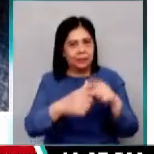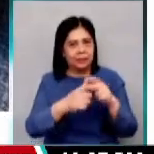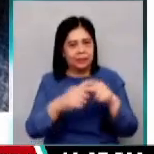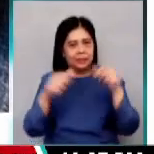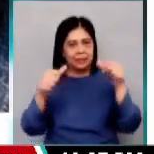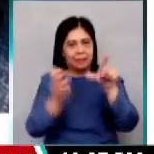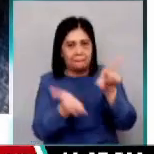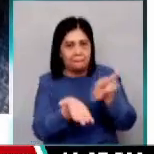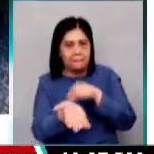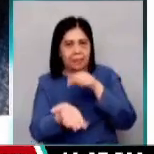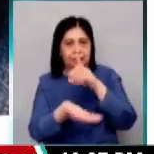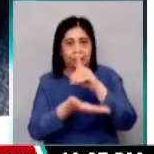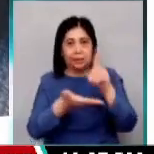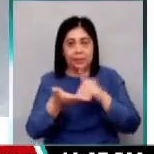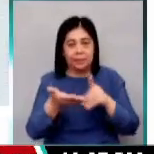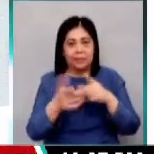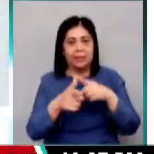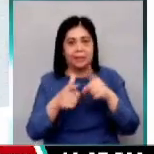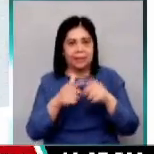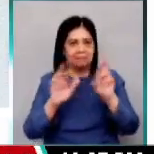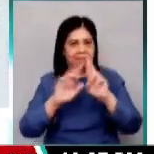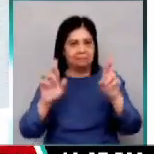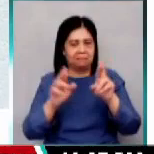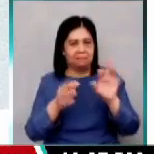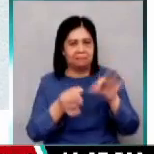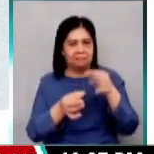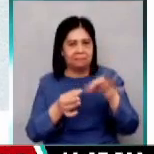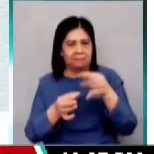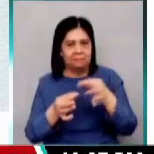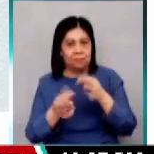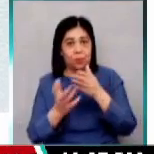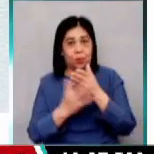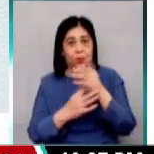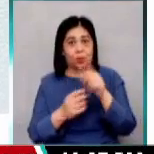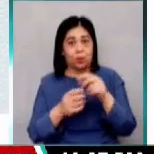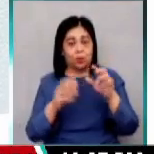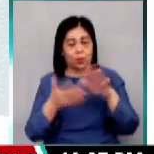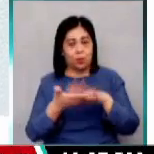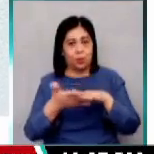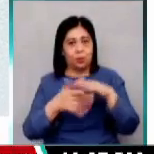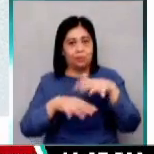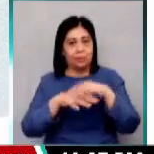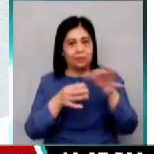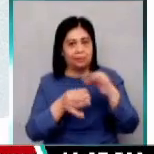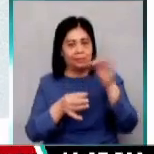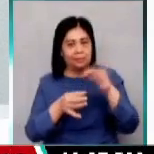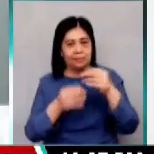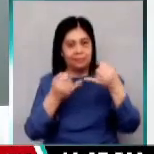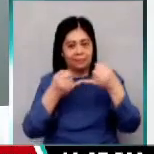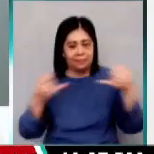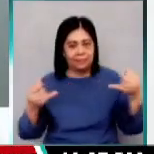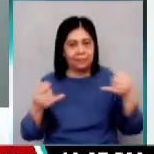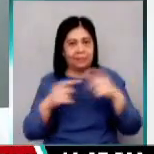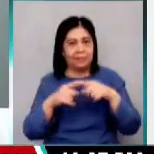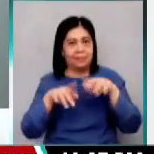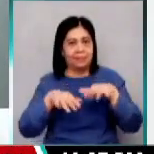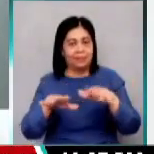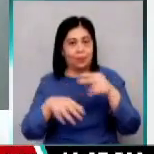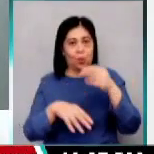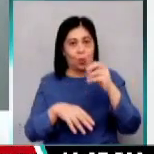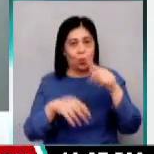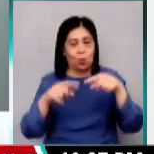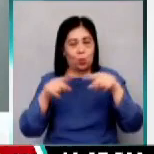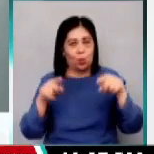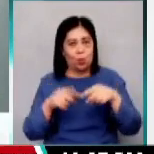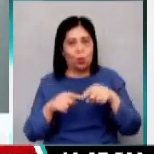design saka siya nagtatahi. Sa pamamagitan ng tela, karayom, sinulid at embroidery hoop, mga kakaibang